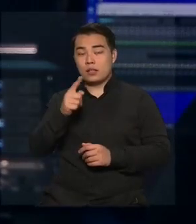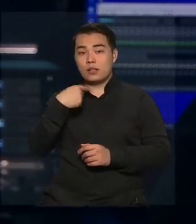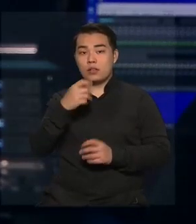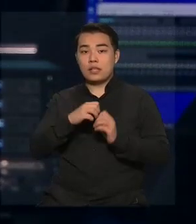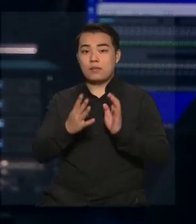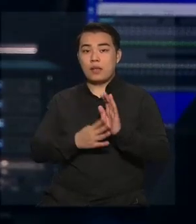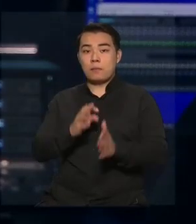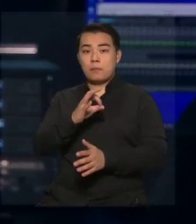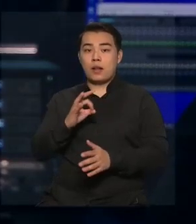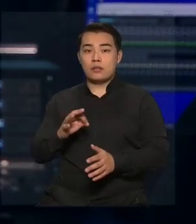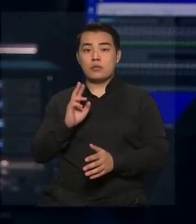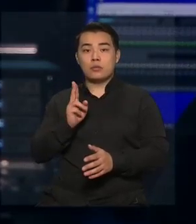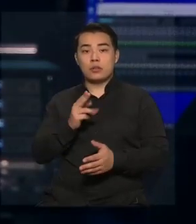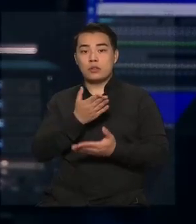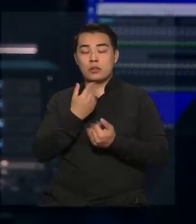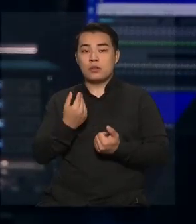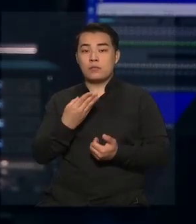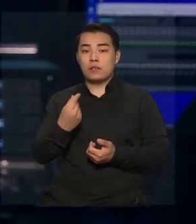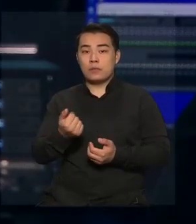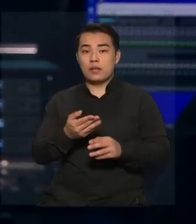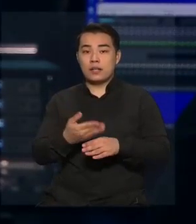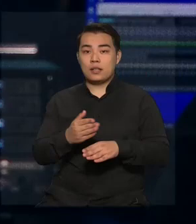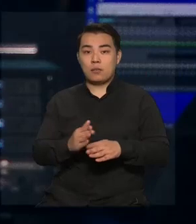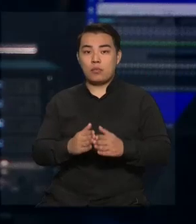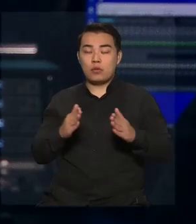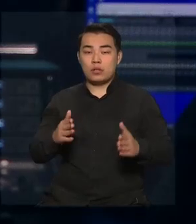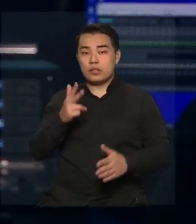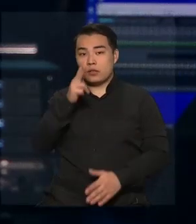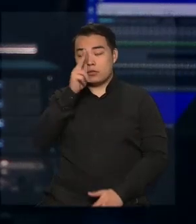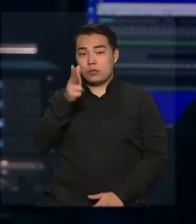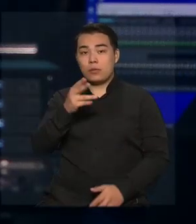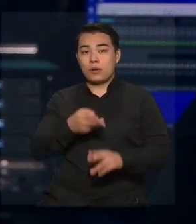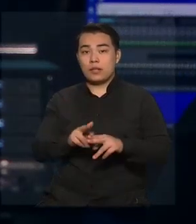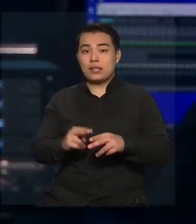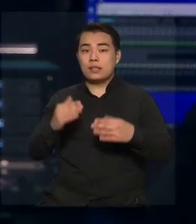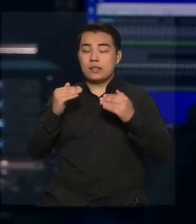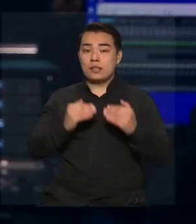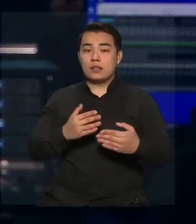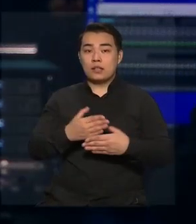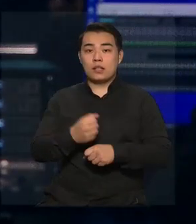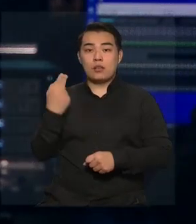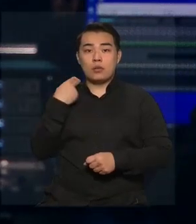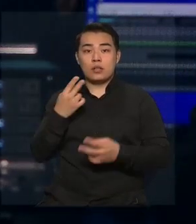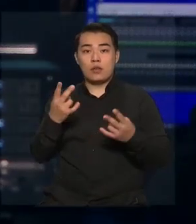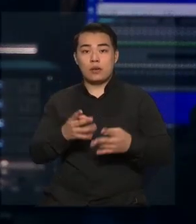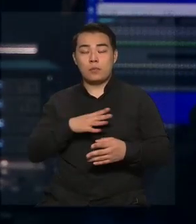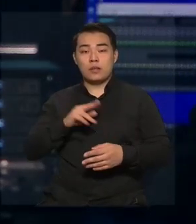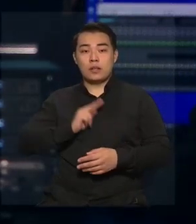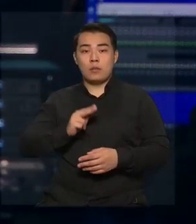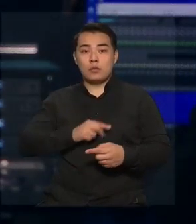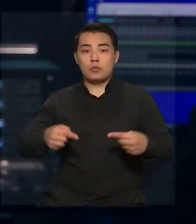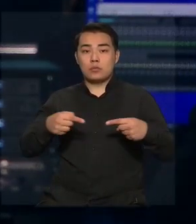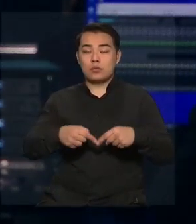есть 19% тех, кто не выплачивает кредиты более 3 лет. Чтобы снизить долговую нагрузку, был разработан